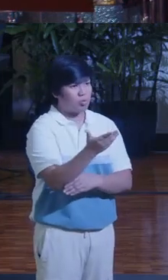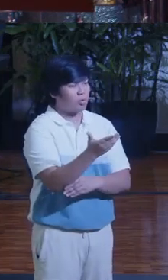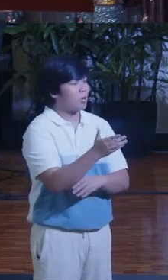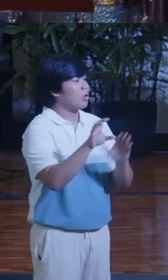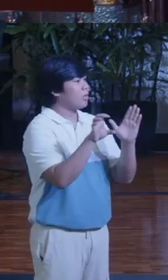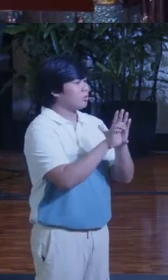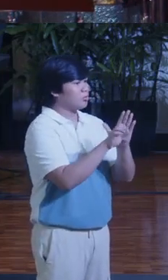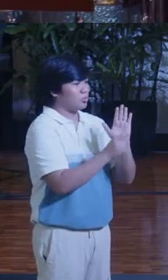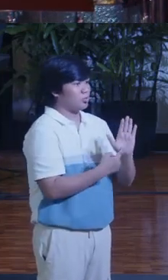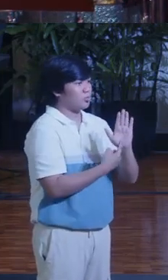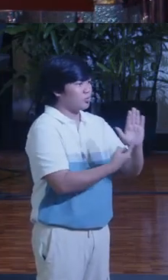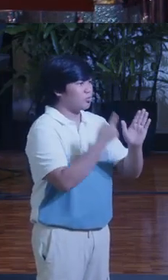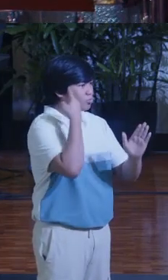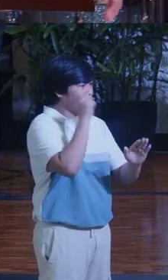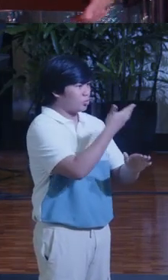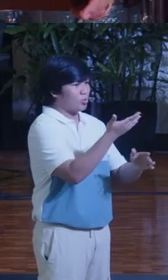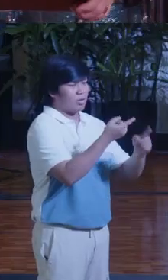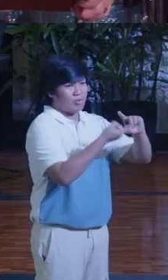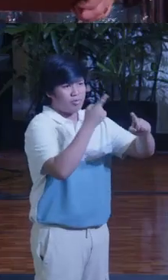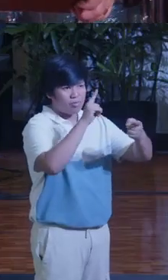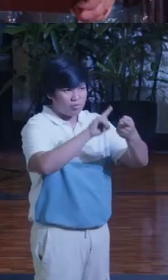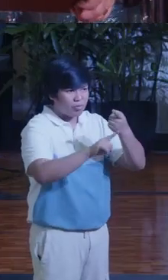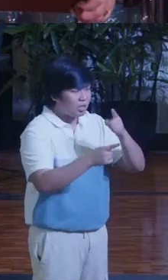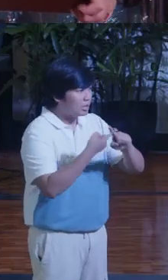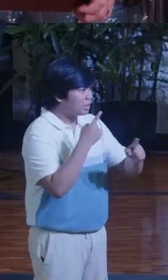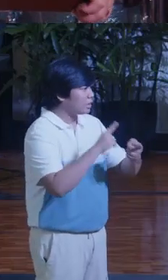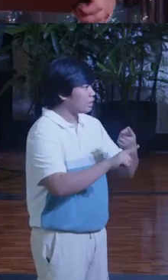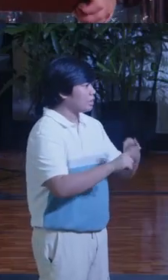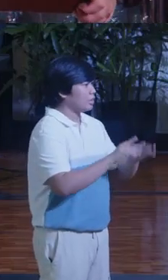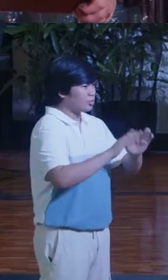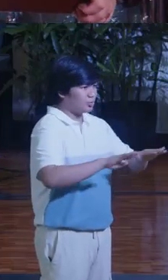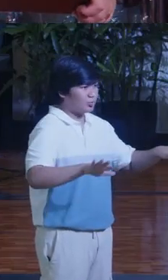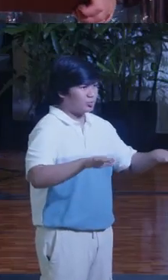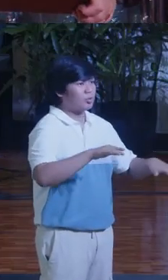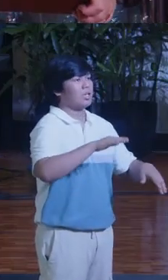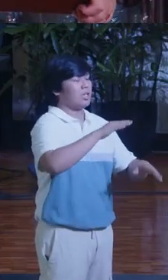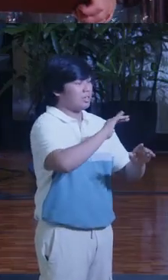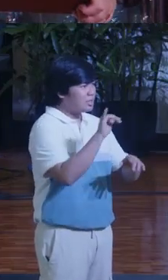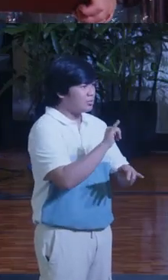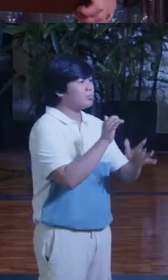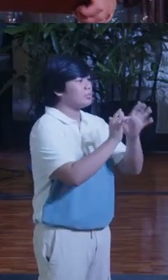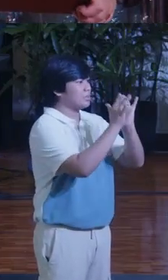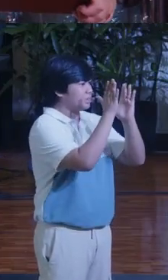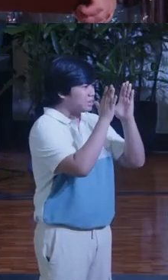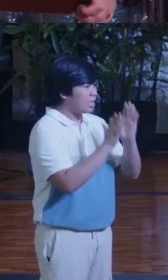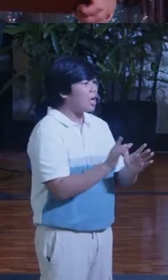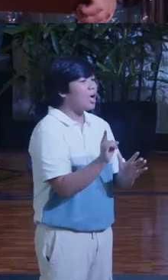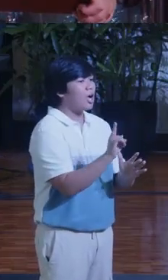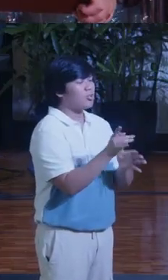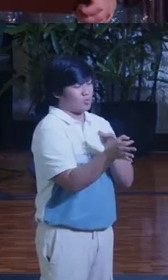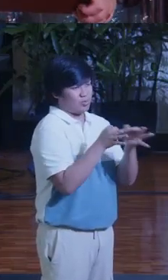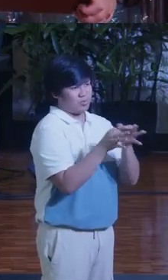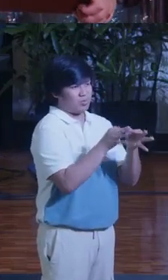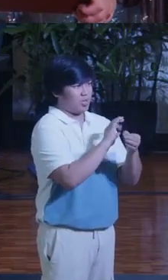kanyang mga kaibigan, mga inaalagaang Kristiyano sa Galatia.